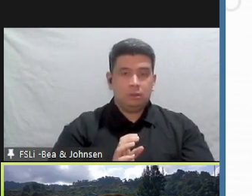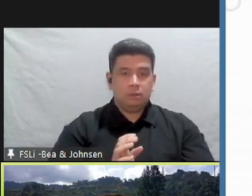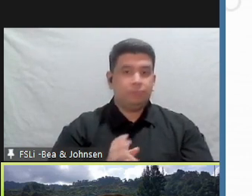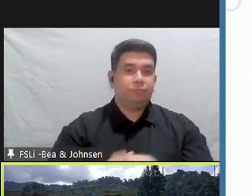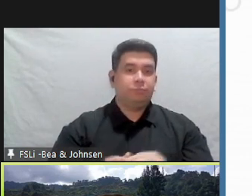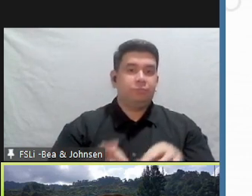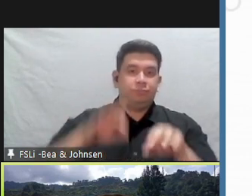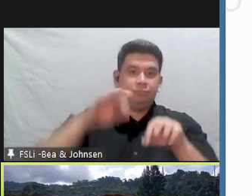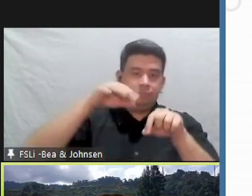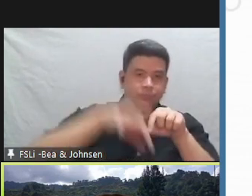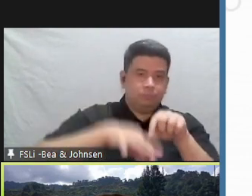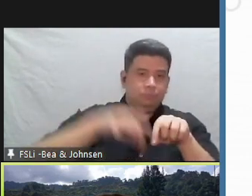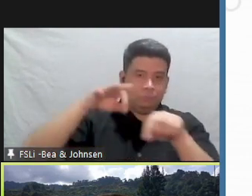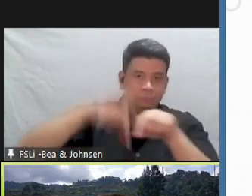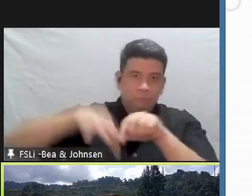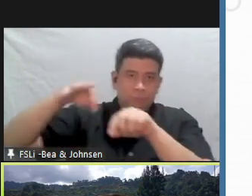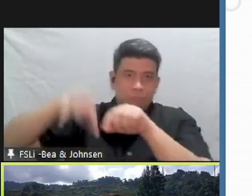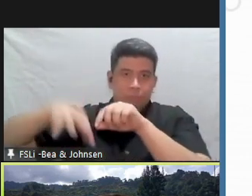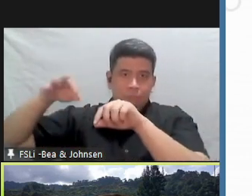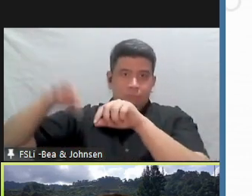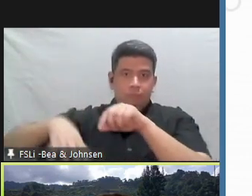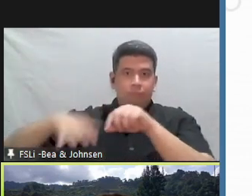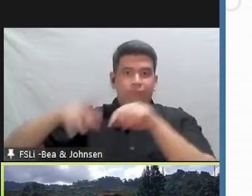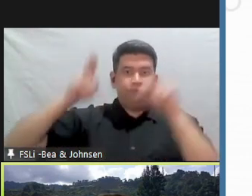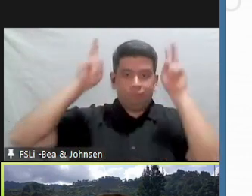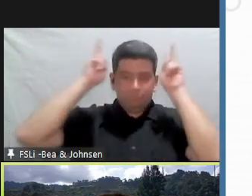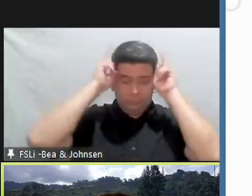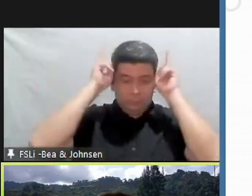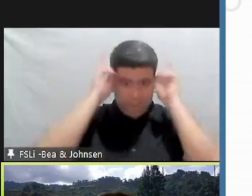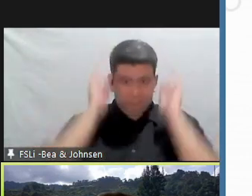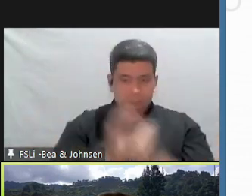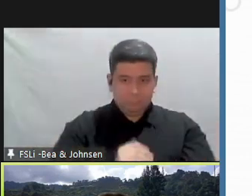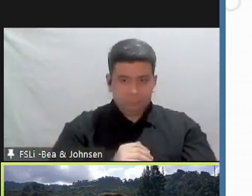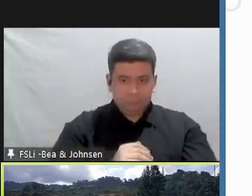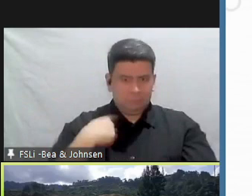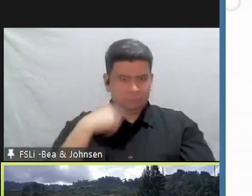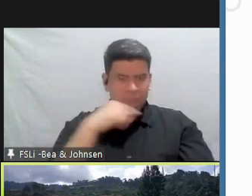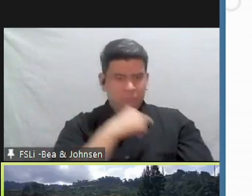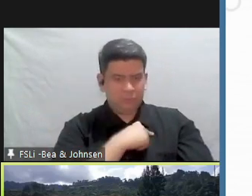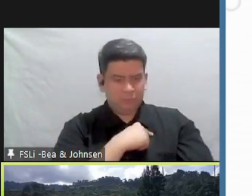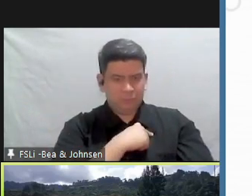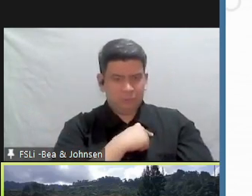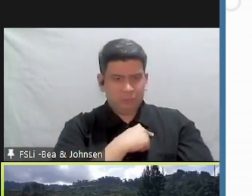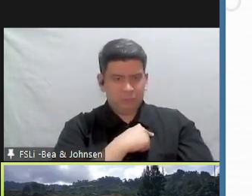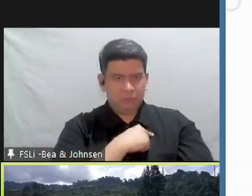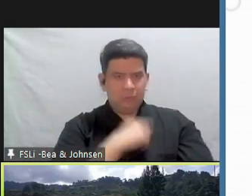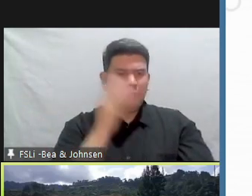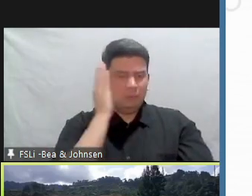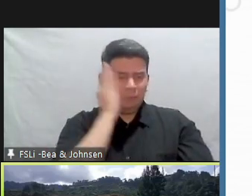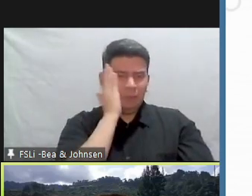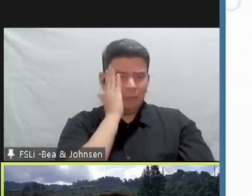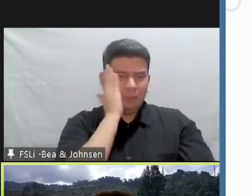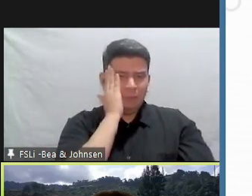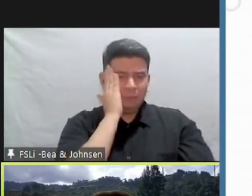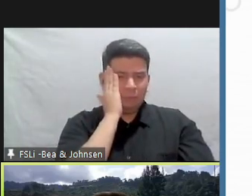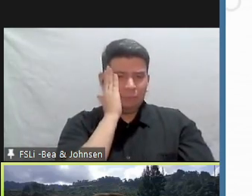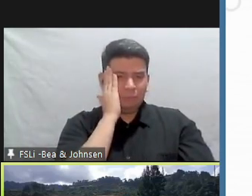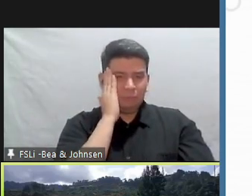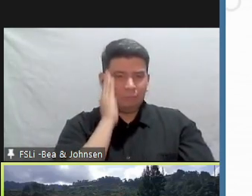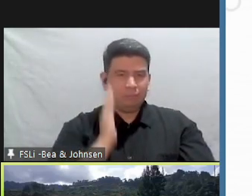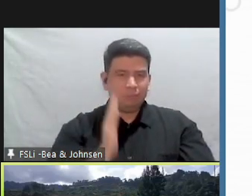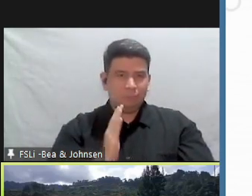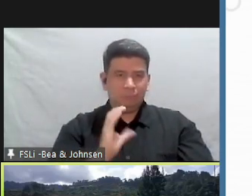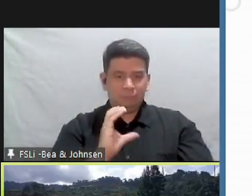mga upland vegetable. And then sabi niya, kami nagtatanim ng gulay, alam namin na kunyari yung carrots